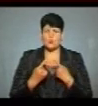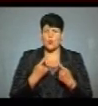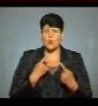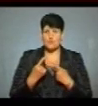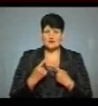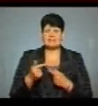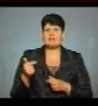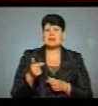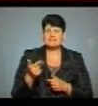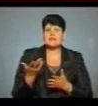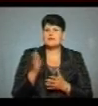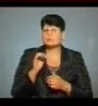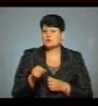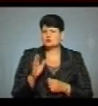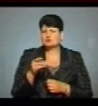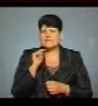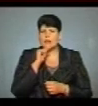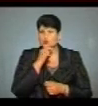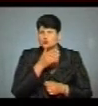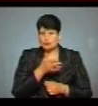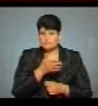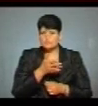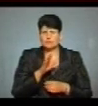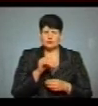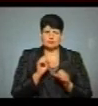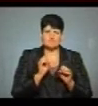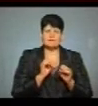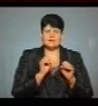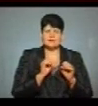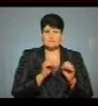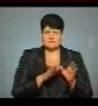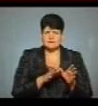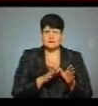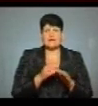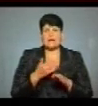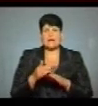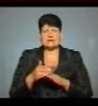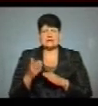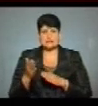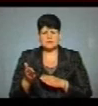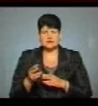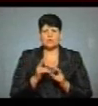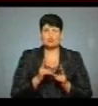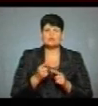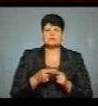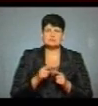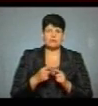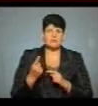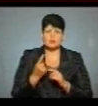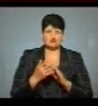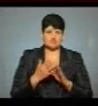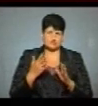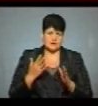в гривнях, яка може бути економія, враховуючи те, що ми потім будемо віддавати і кредит, і для кого це в першу чергу,